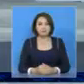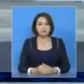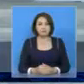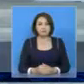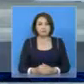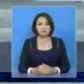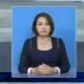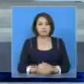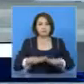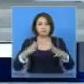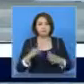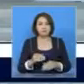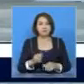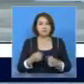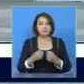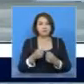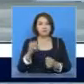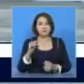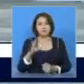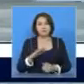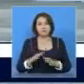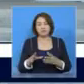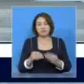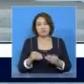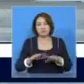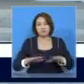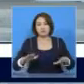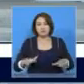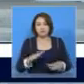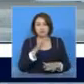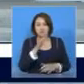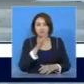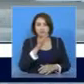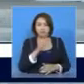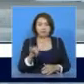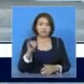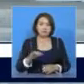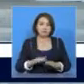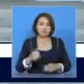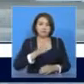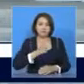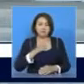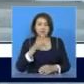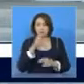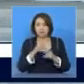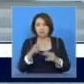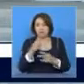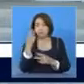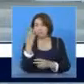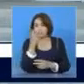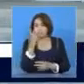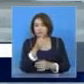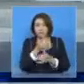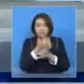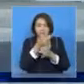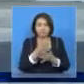большинство даруешь трансов происшествий с участием детей приходится на период каникул бывает что дети к сожалению теряют к деятельность на дорогах и могут забыть